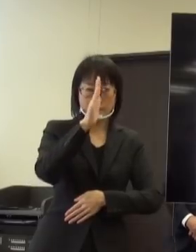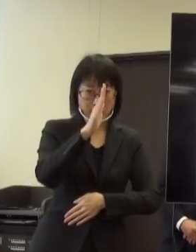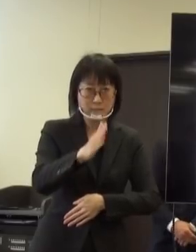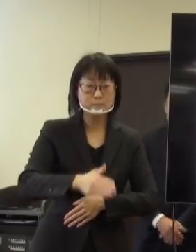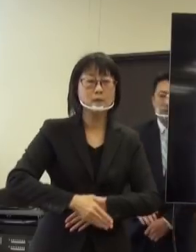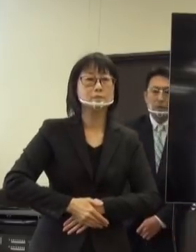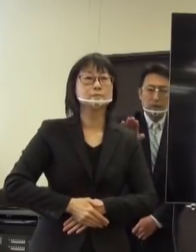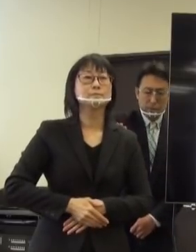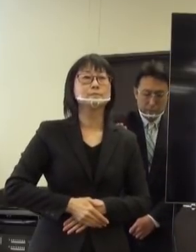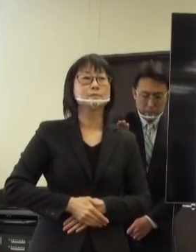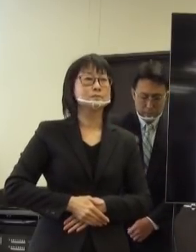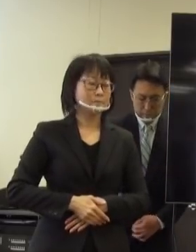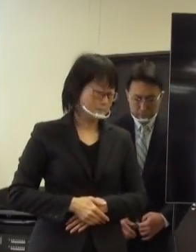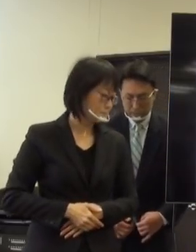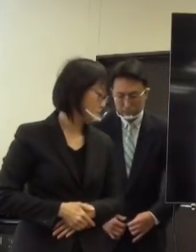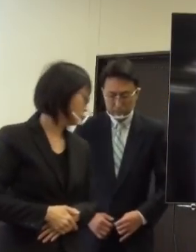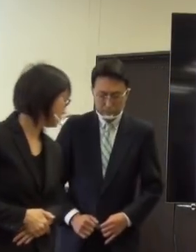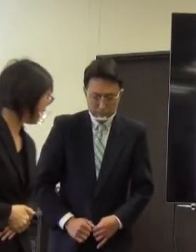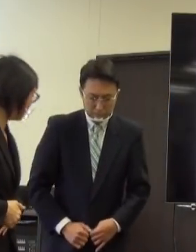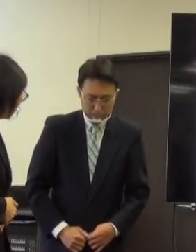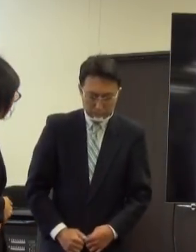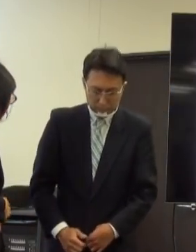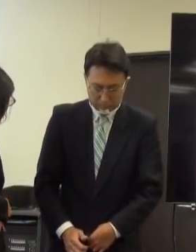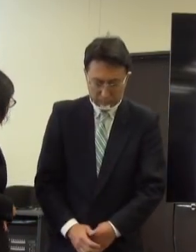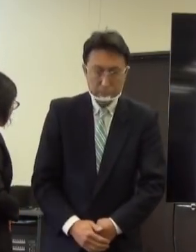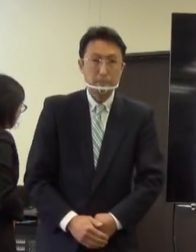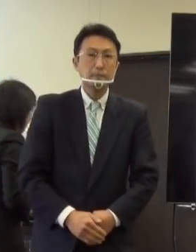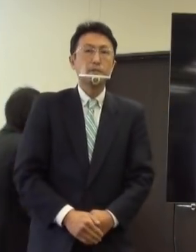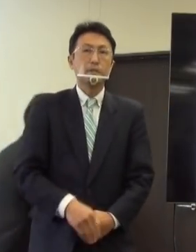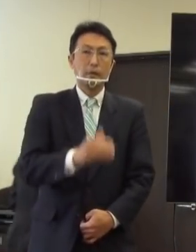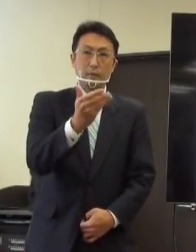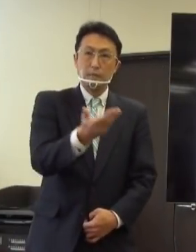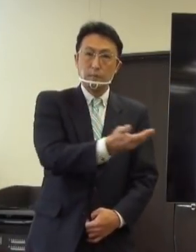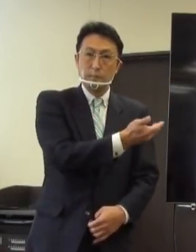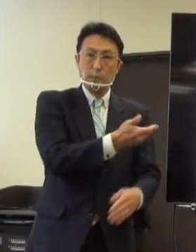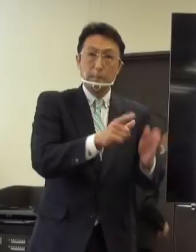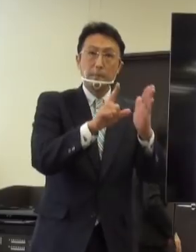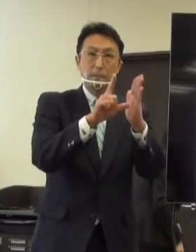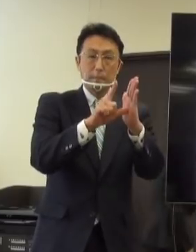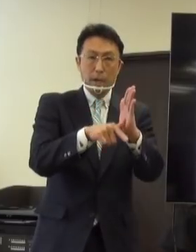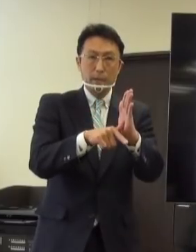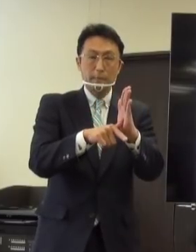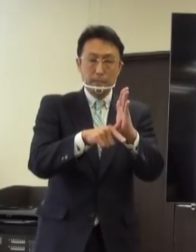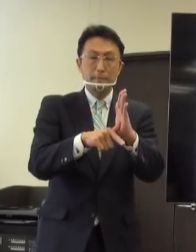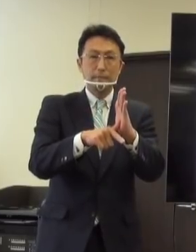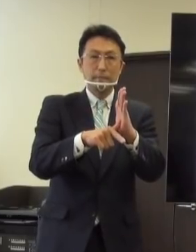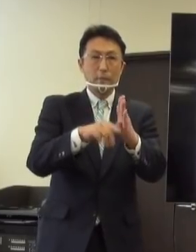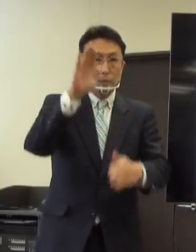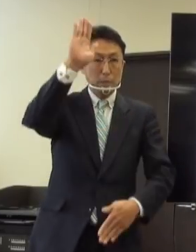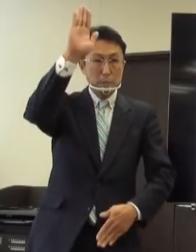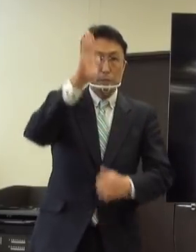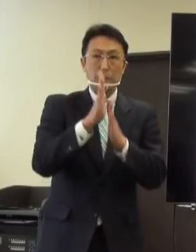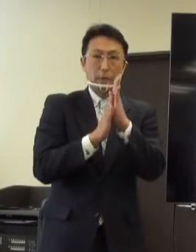はい、それではですね、質問のある方は挙手の後ですね、社名と氏名の方もお願いいたします。